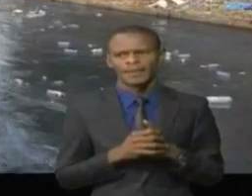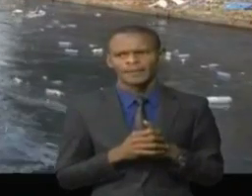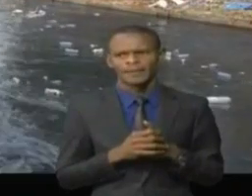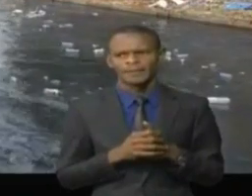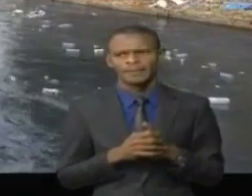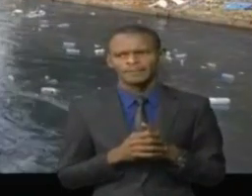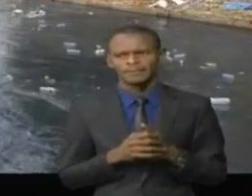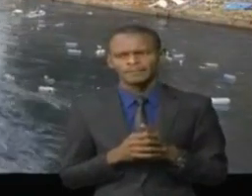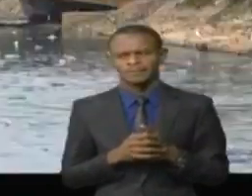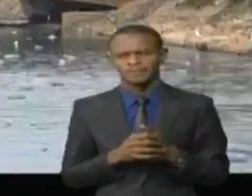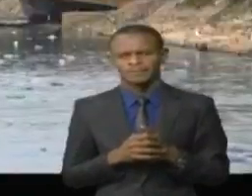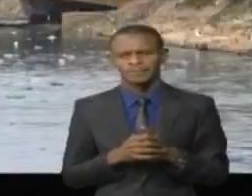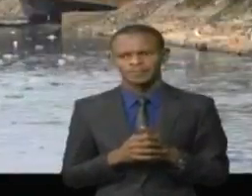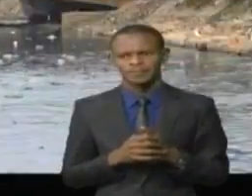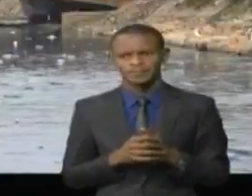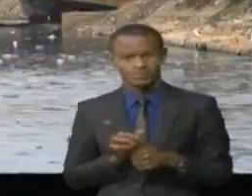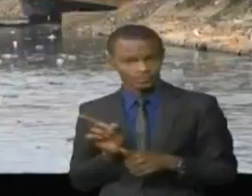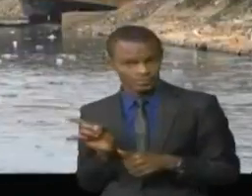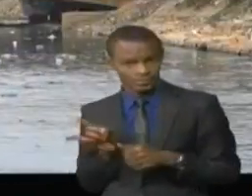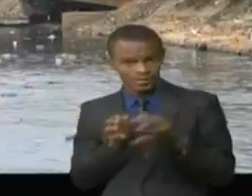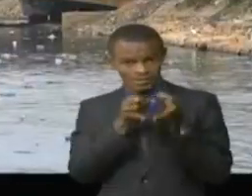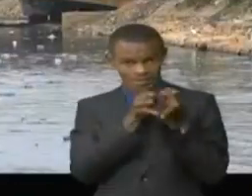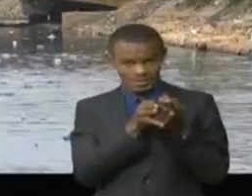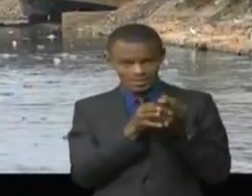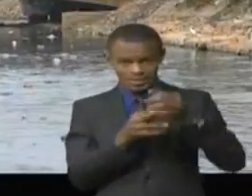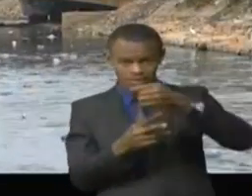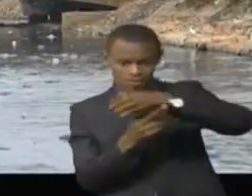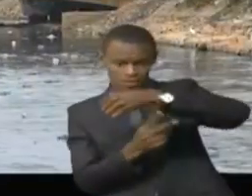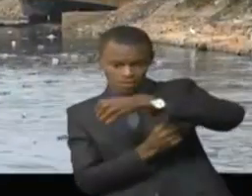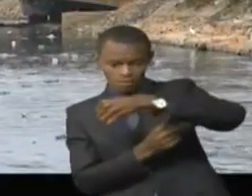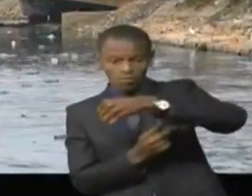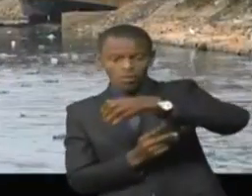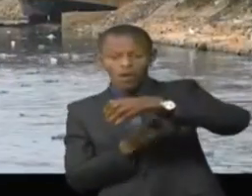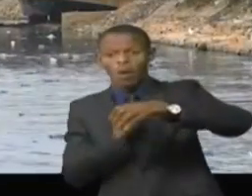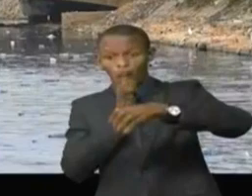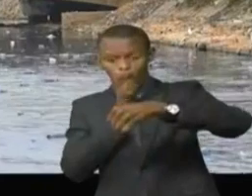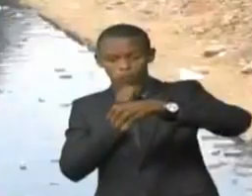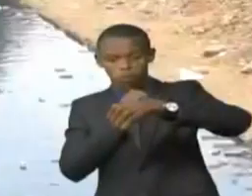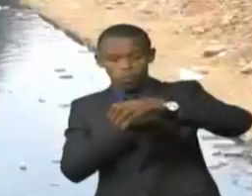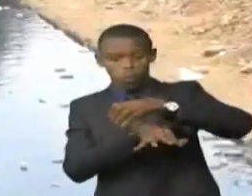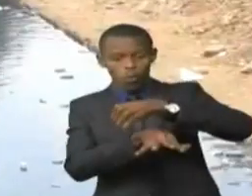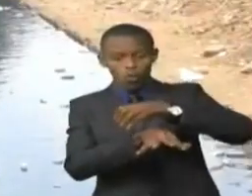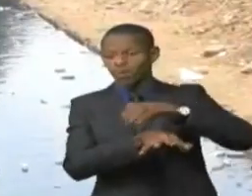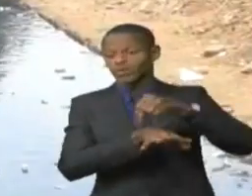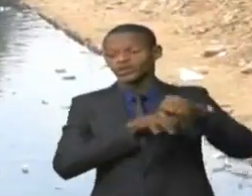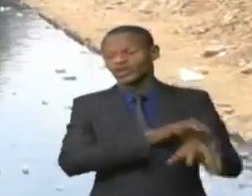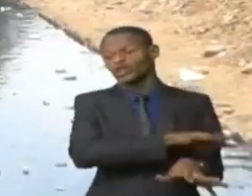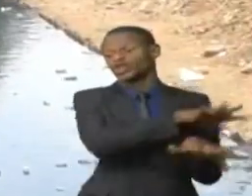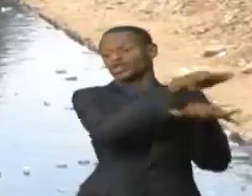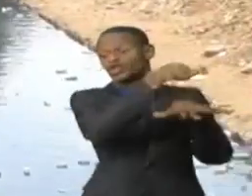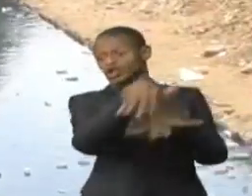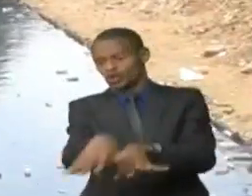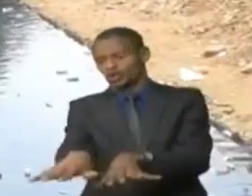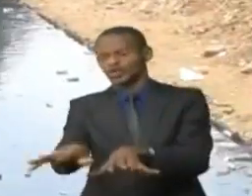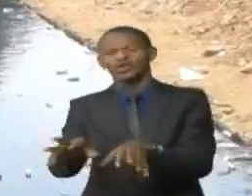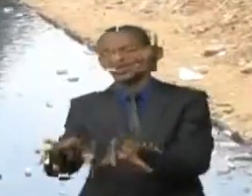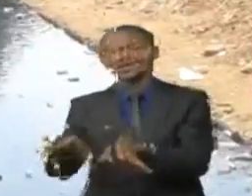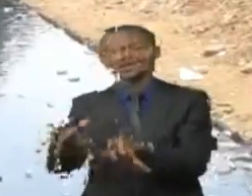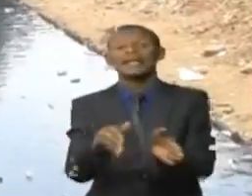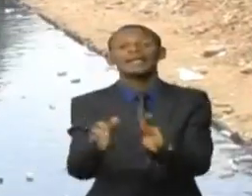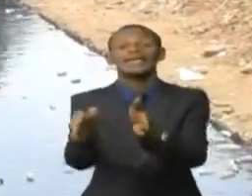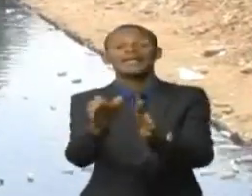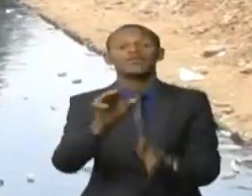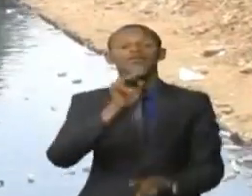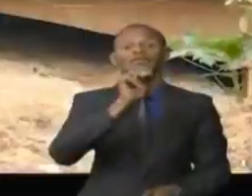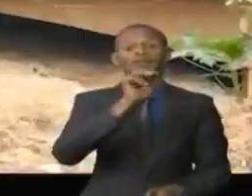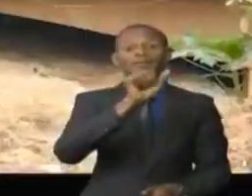pont Moujiba jeté sur la rivière Makelele. Diffusé sur nos antennes, les habitants du coin avaient exhorté le gouvernement